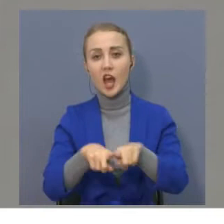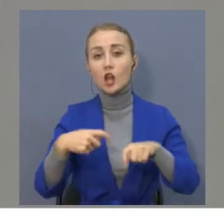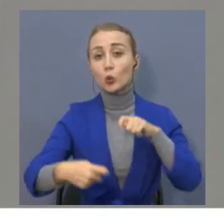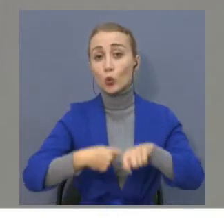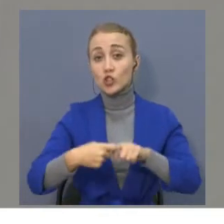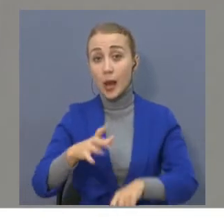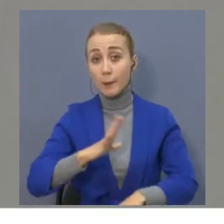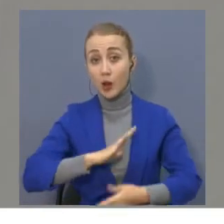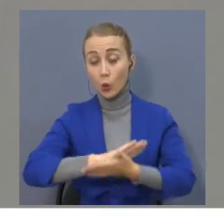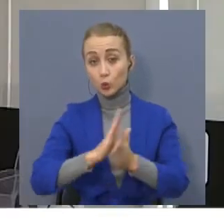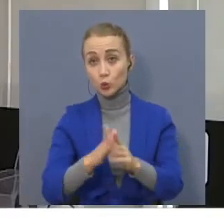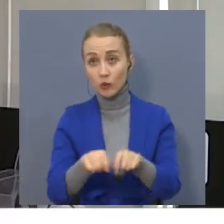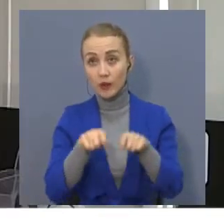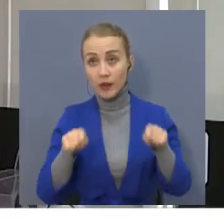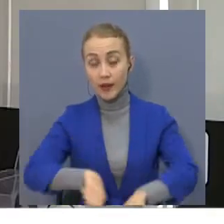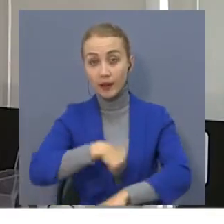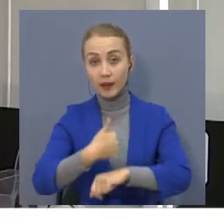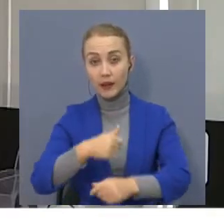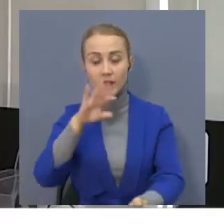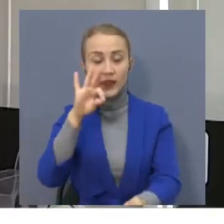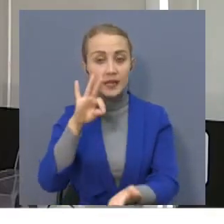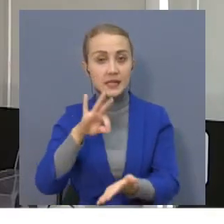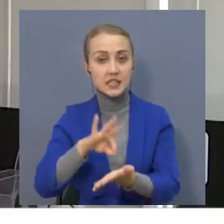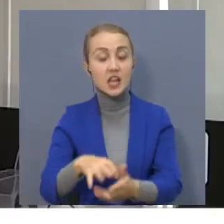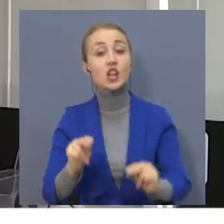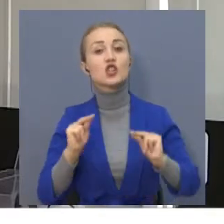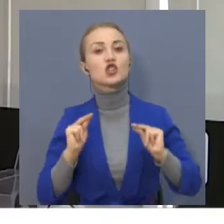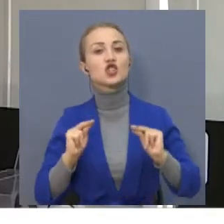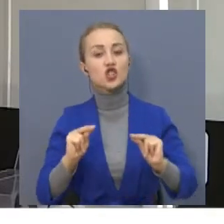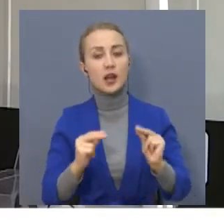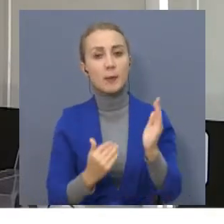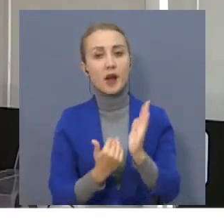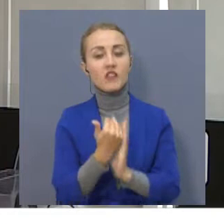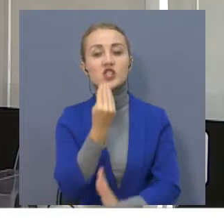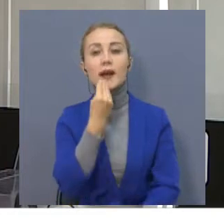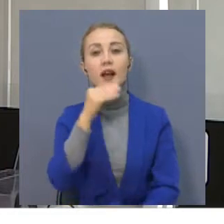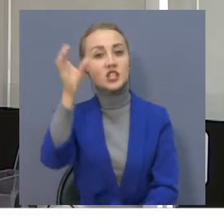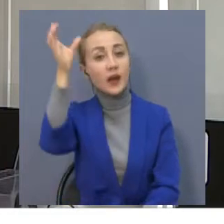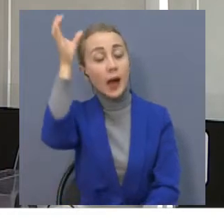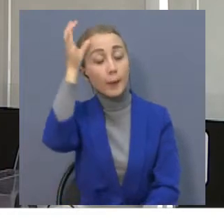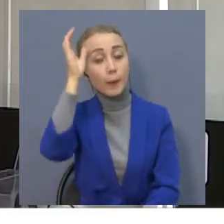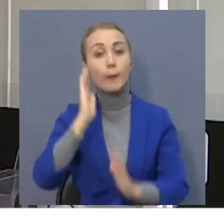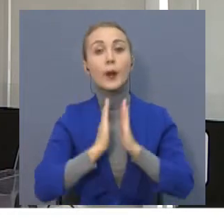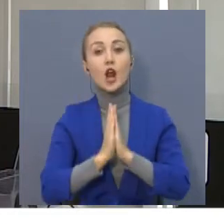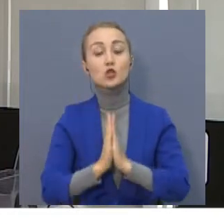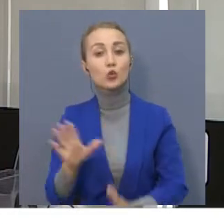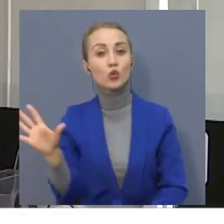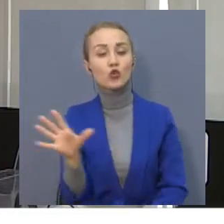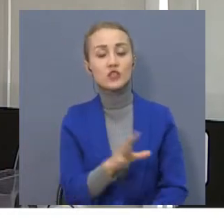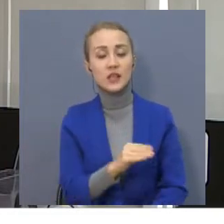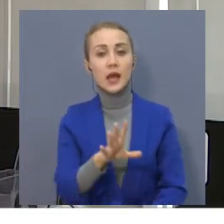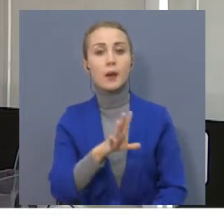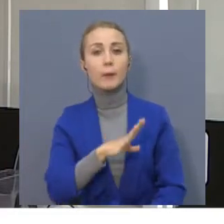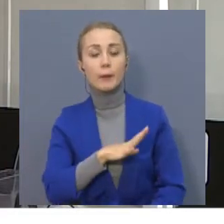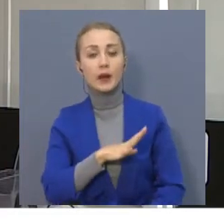бұзушылықты жасамадық. Басты мақсатымыз академиялық адалдық, білім сапасын көтеру, білім сапасында жұмыс істейтін ұстаздардың сапасын